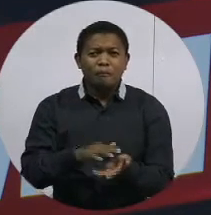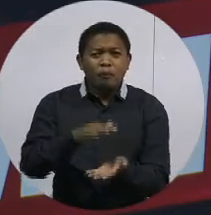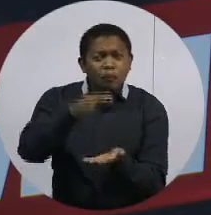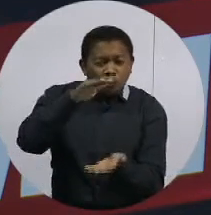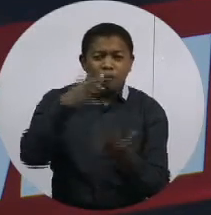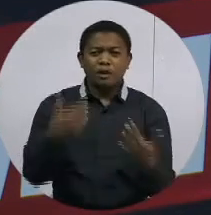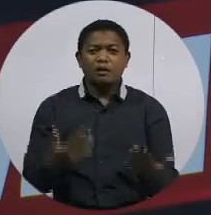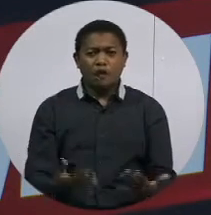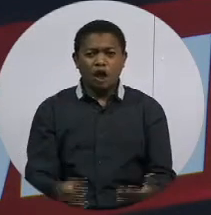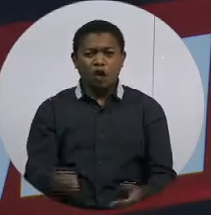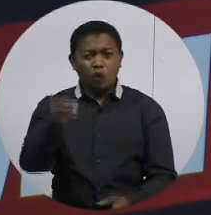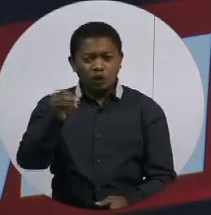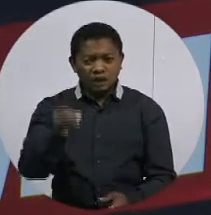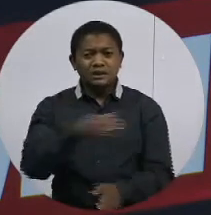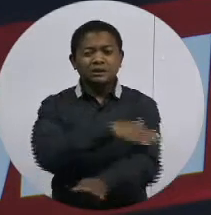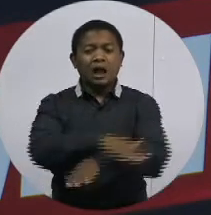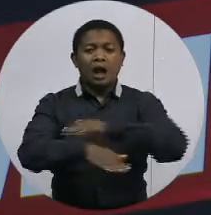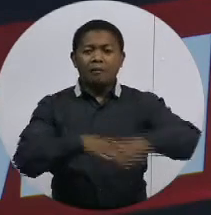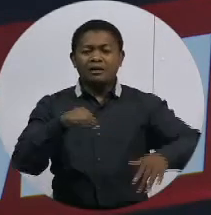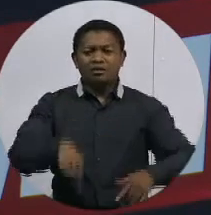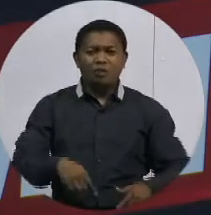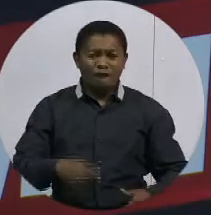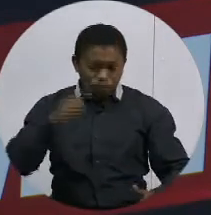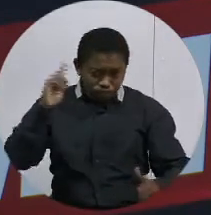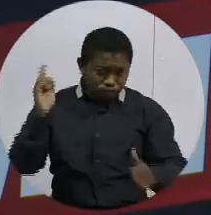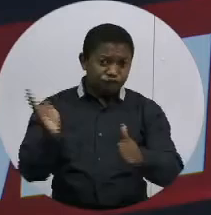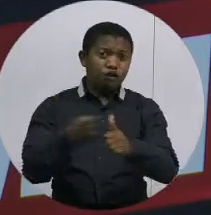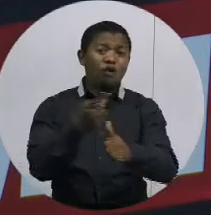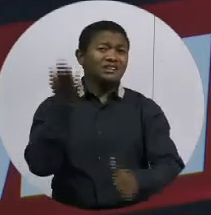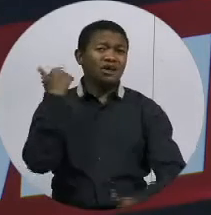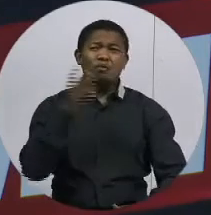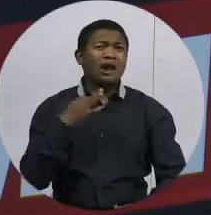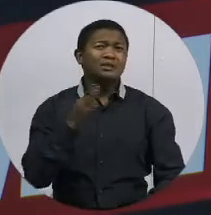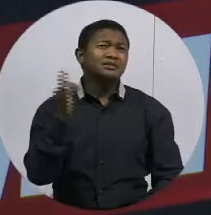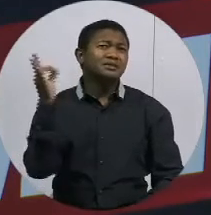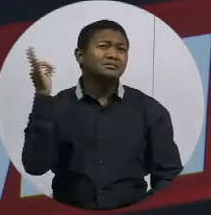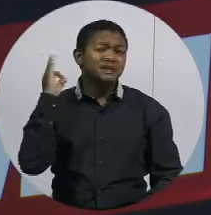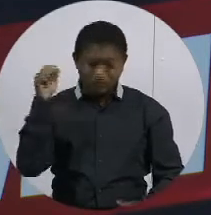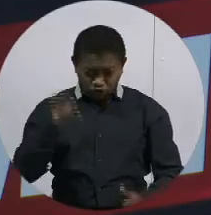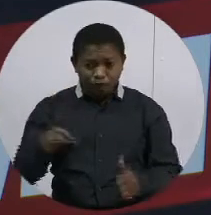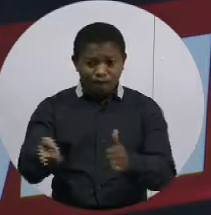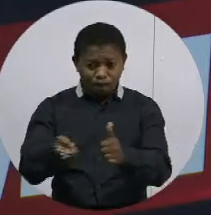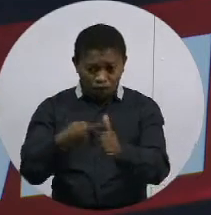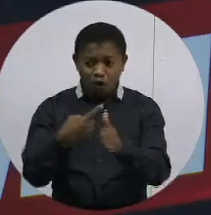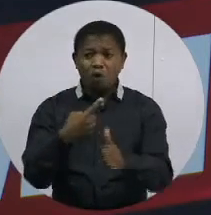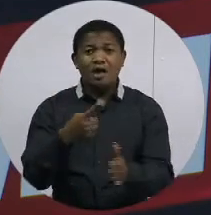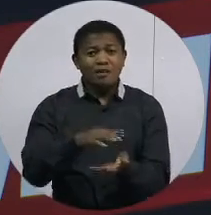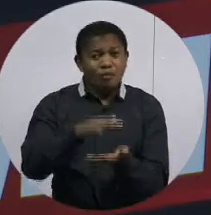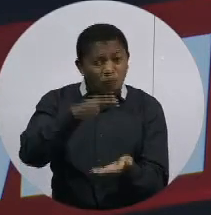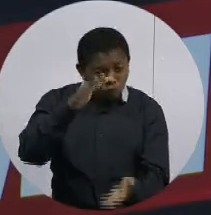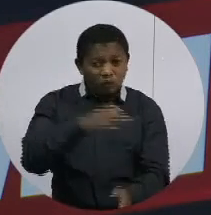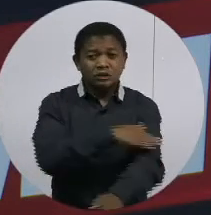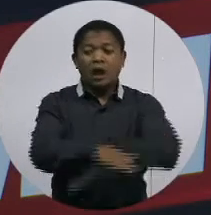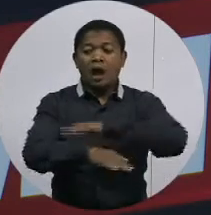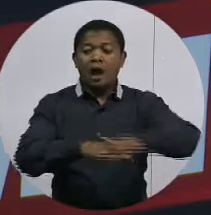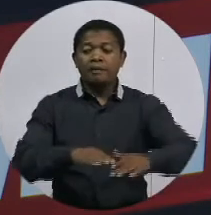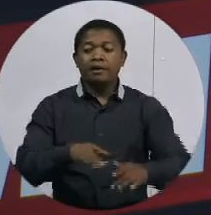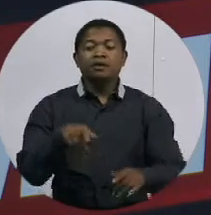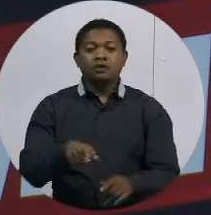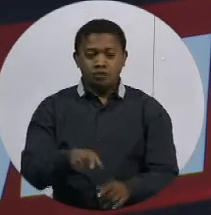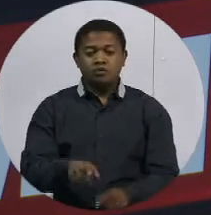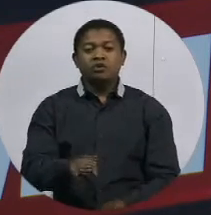samba nisy tamin'ny hatramin'izay nisiany valinaretina coronavirus teto Madagasikara izay tarimarika efatra amby fitopolo